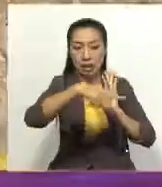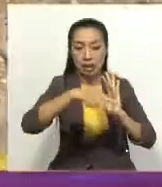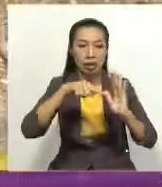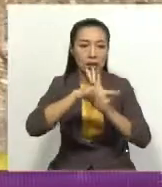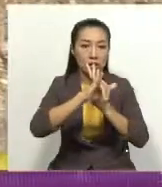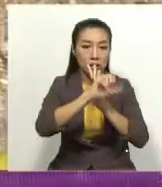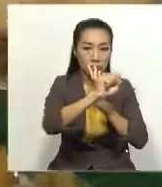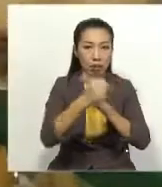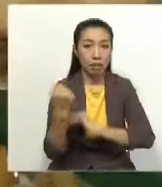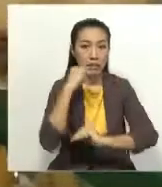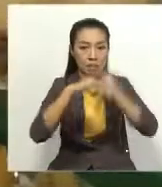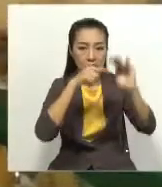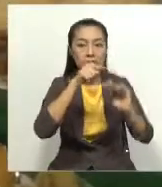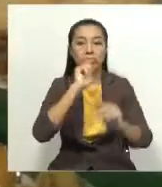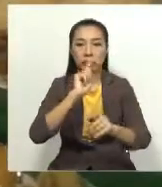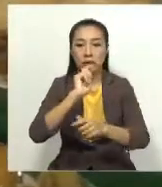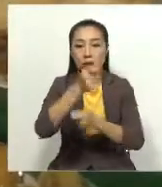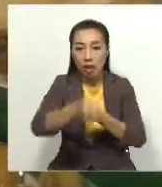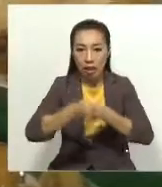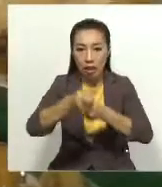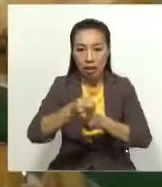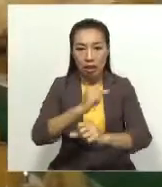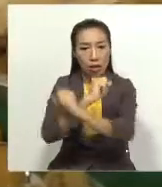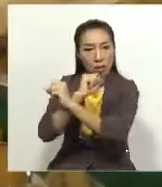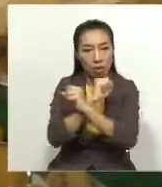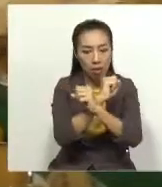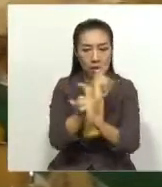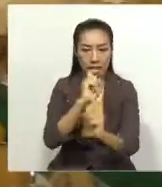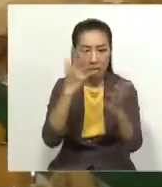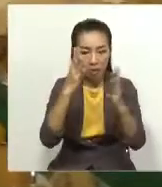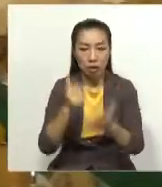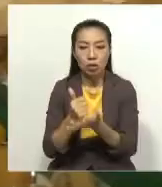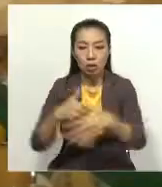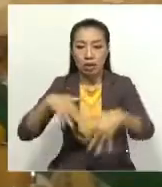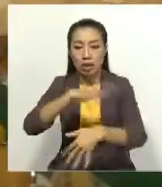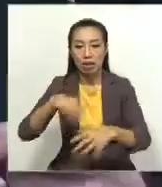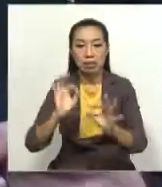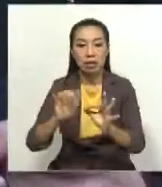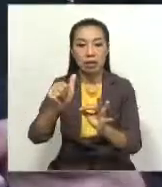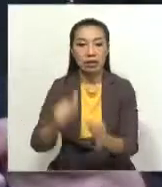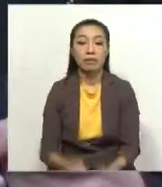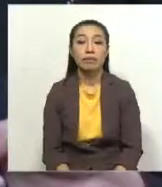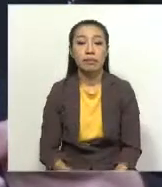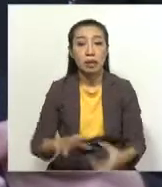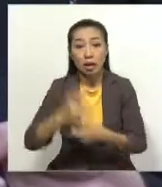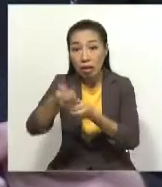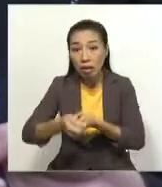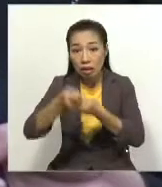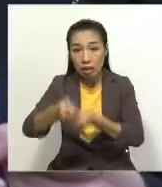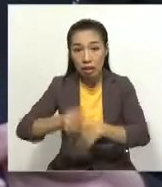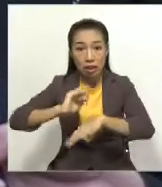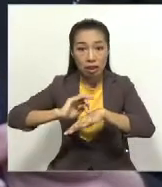ริญเน้นเกษตรปลอดภัยและลดรายจ่ายของประชาชน นโยบายเรื่องเกษตรอินทรีย์เพื่อให้เป็นครัวโล